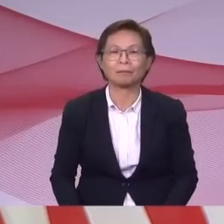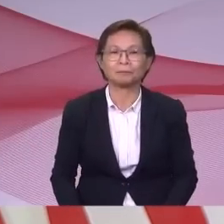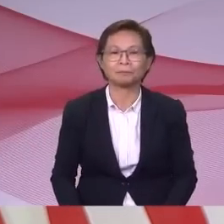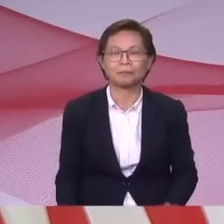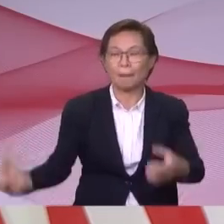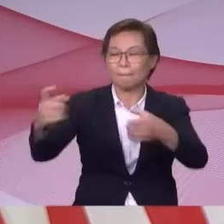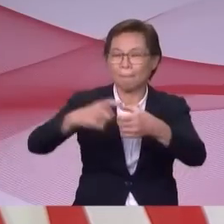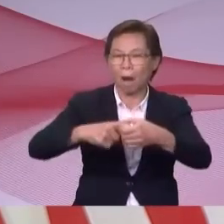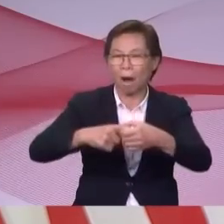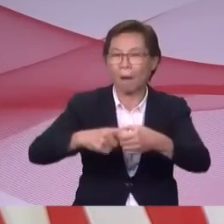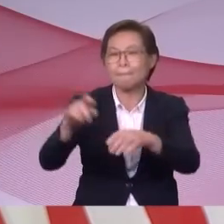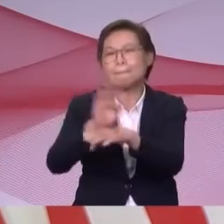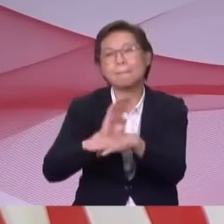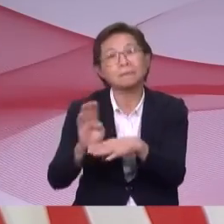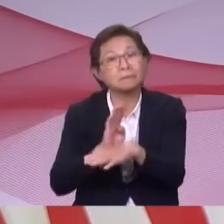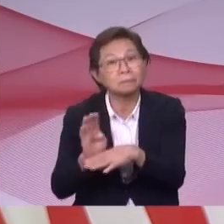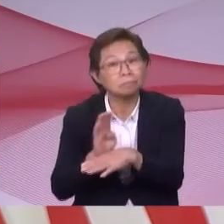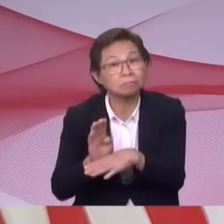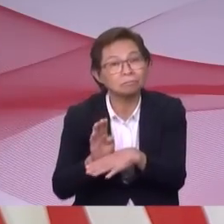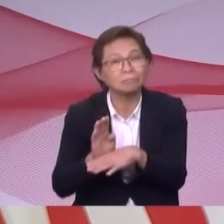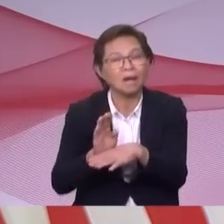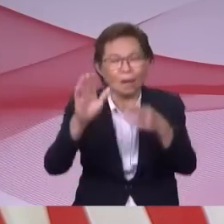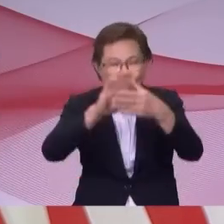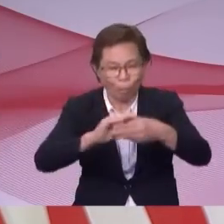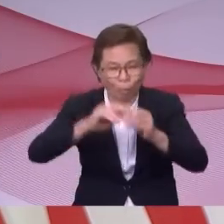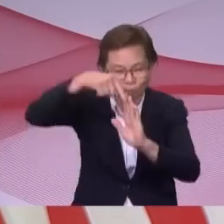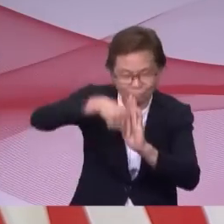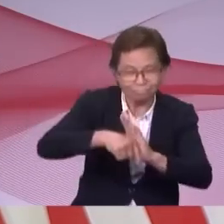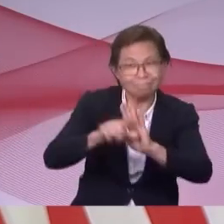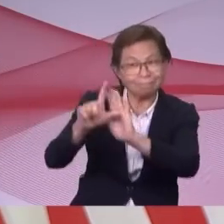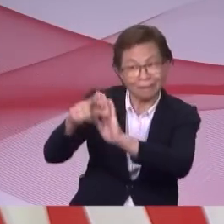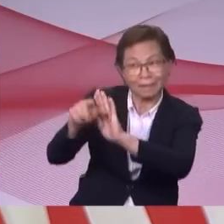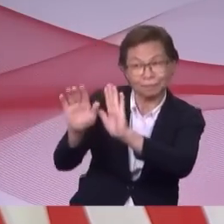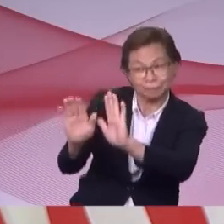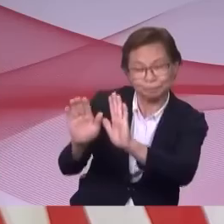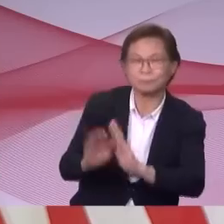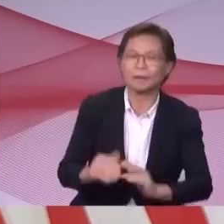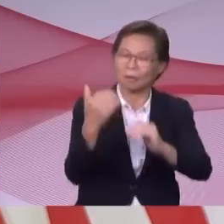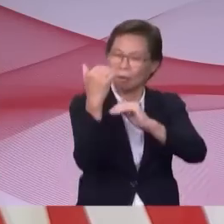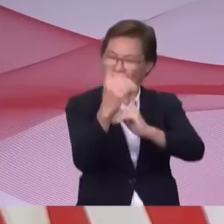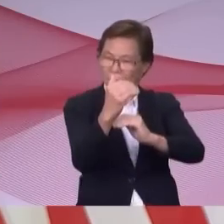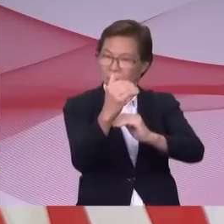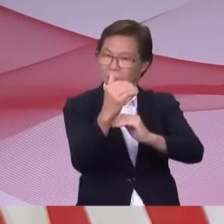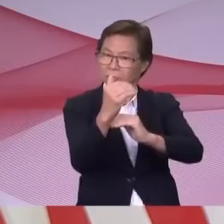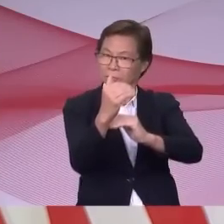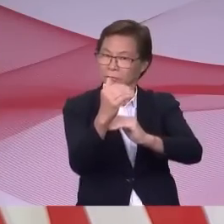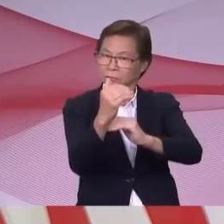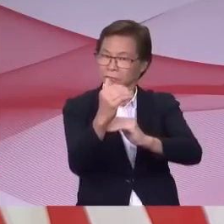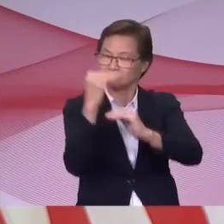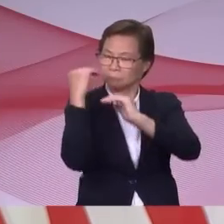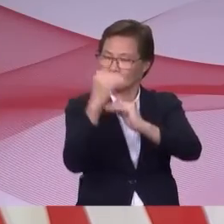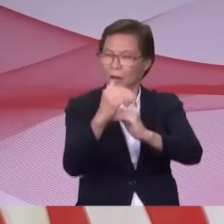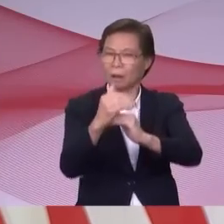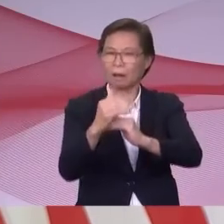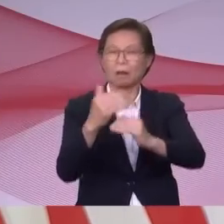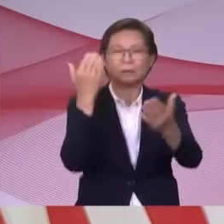mengenai operasi perniagaan. Saya akan detailkan nanti. Akan dihadkan sehingga